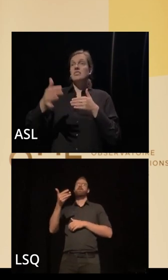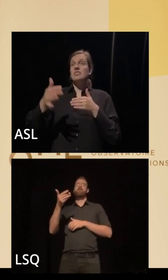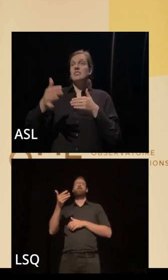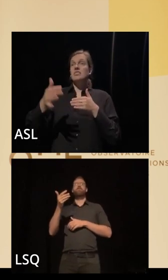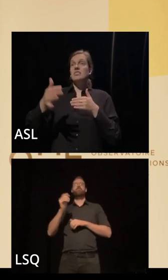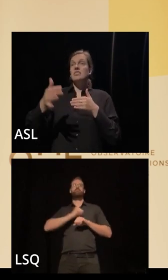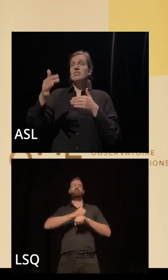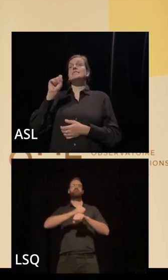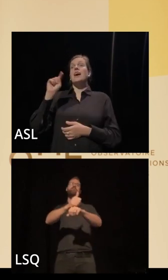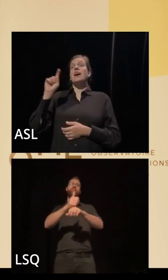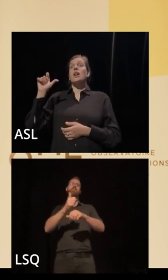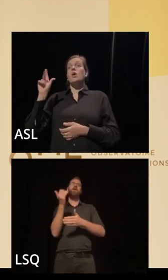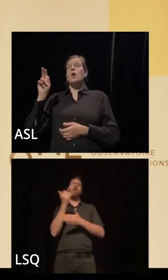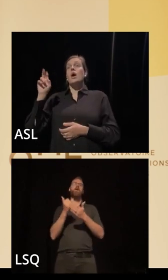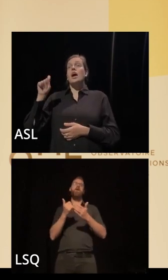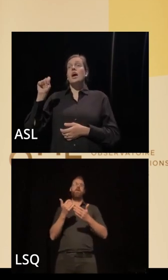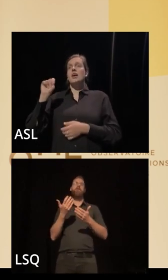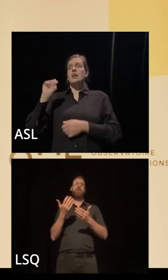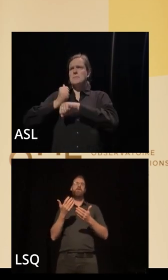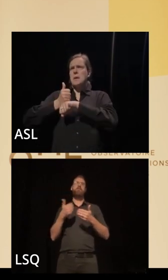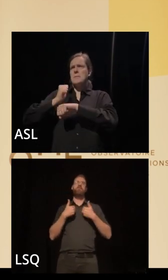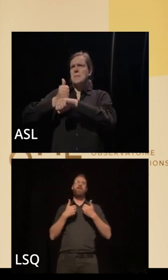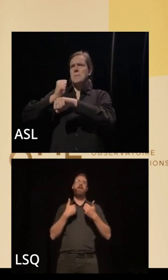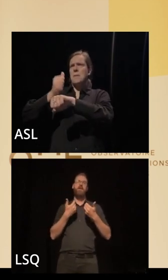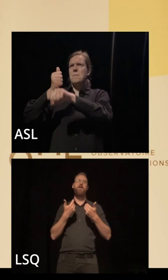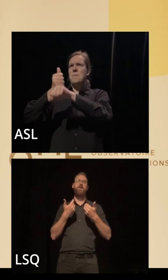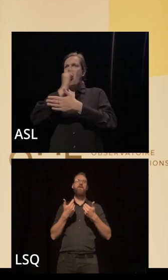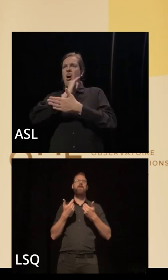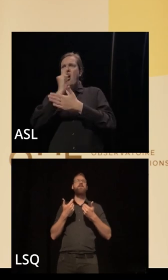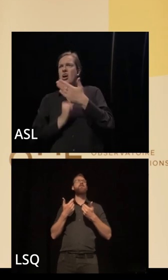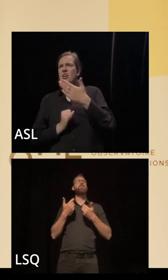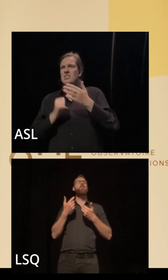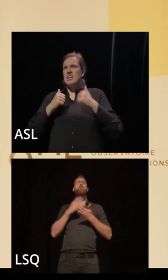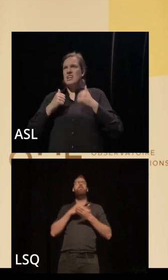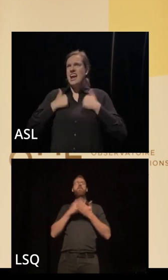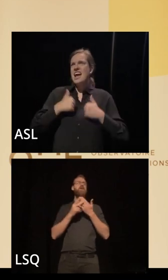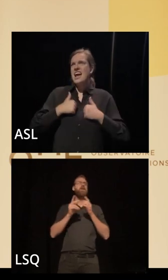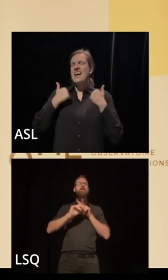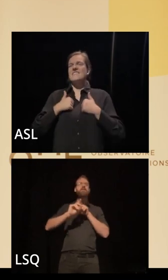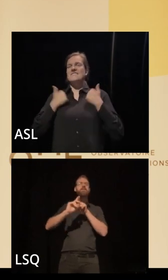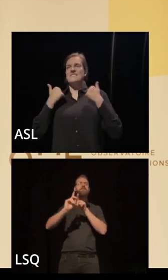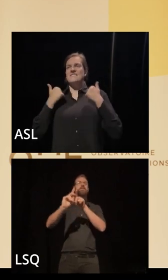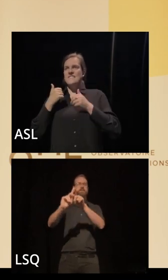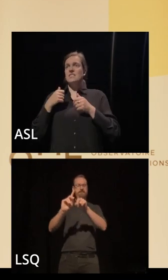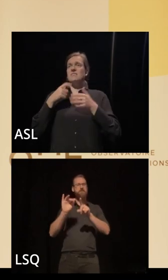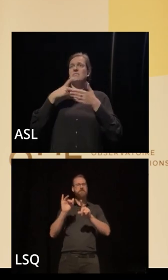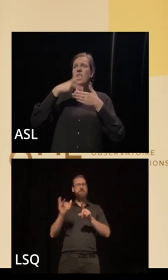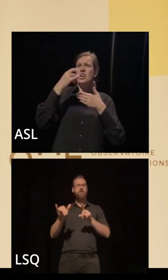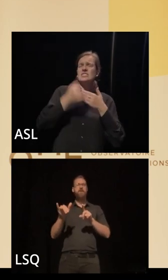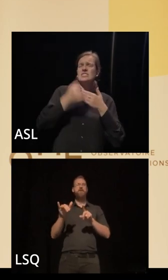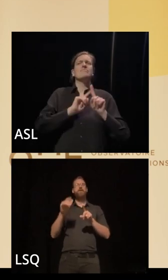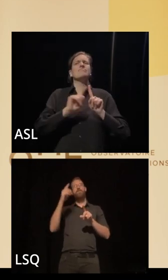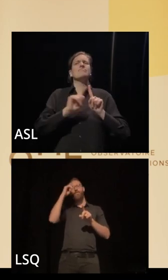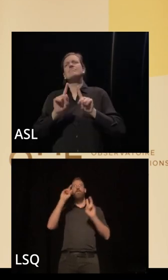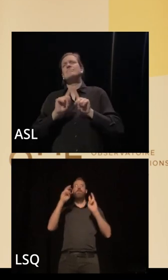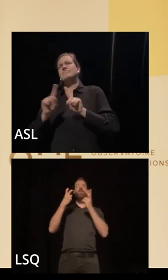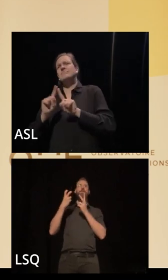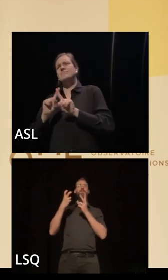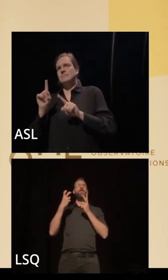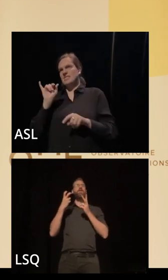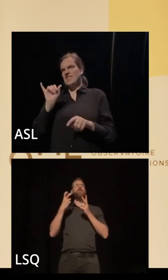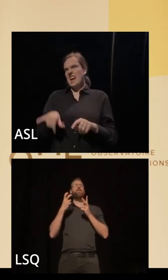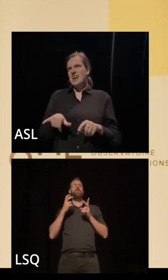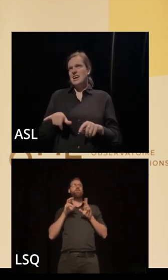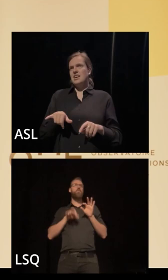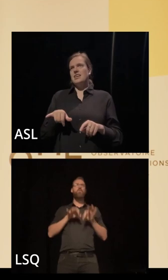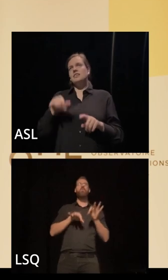des 20 dernières années, parcours teinté par de multiples projets de création de toute envergure qui lui ont permis de voguer à travers le monde